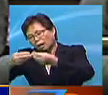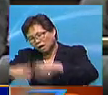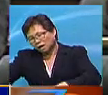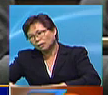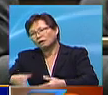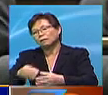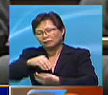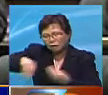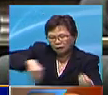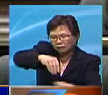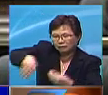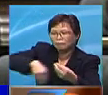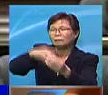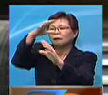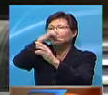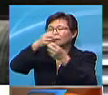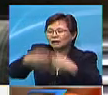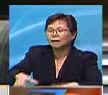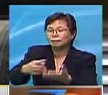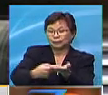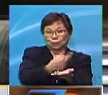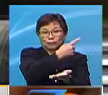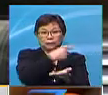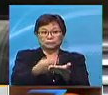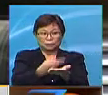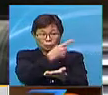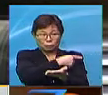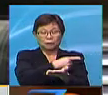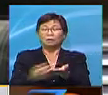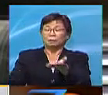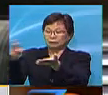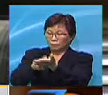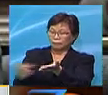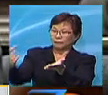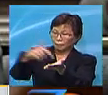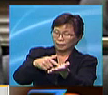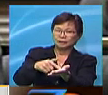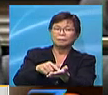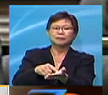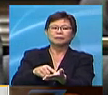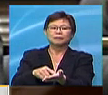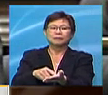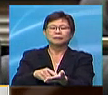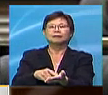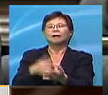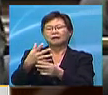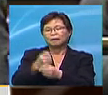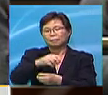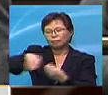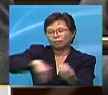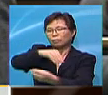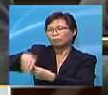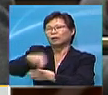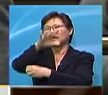Giliran ini kalau berasaskan Minggu lepas kalau merekaftar balik mereka akan mendapat giliran